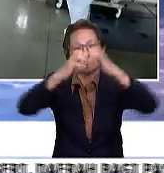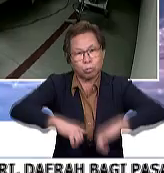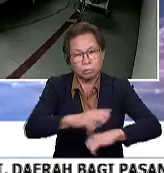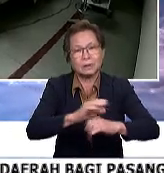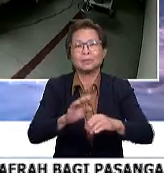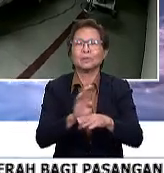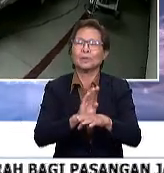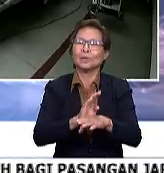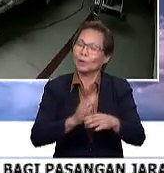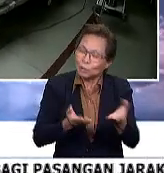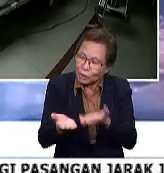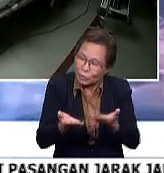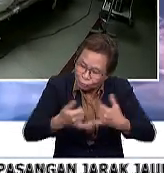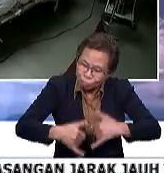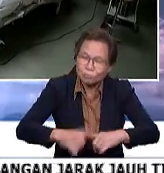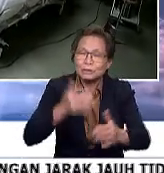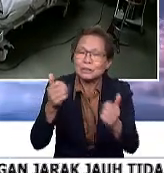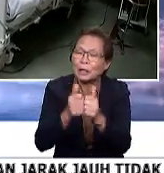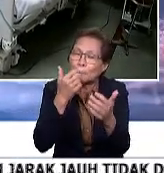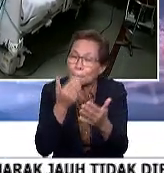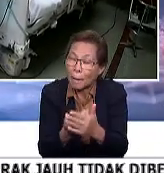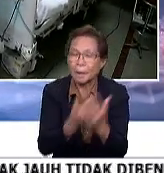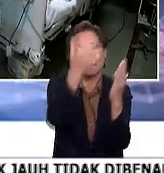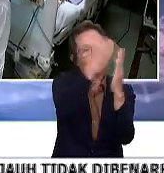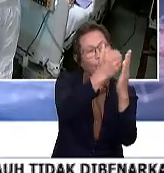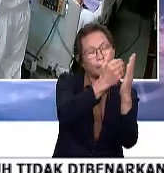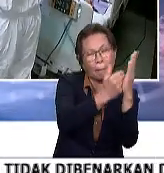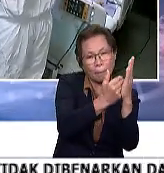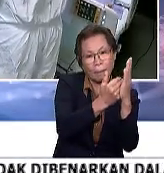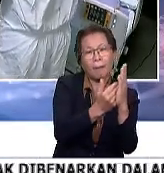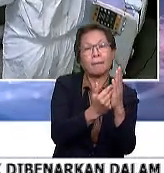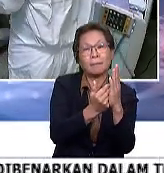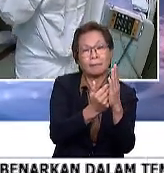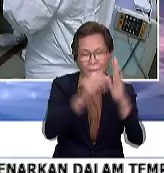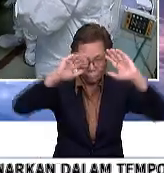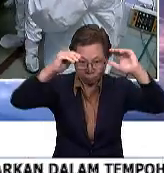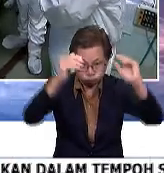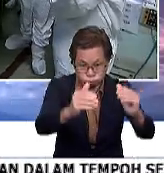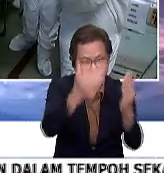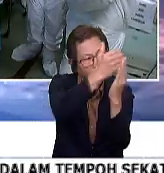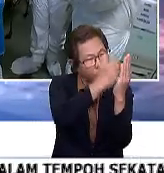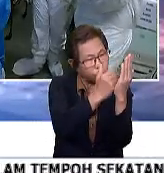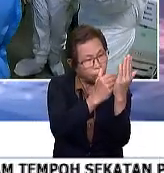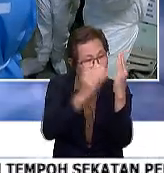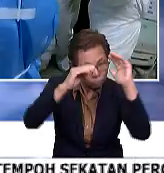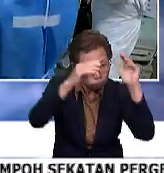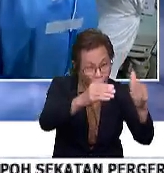berkesan di Makkah langkah-langkah berikut akan diberikan perhatian khusus